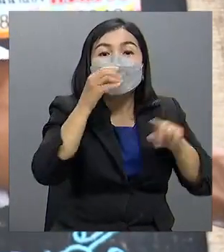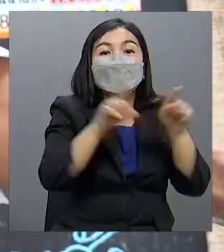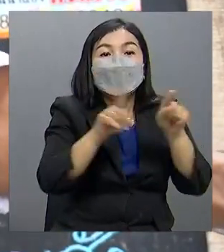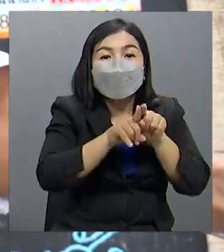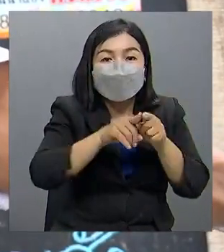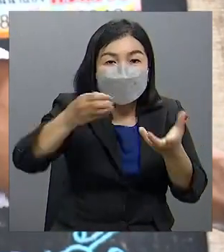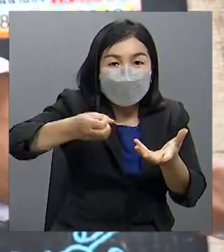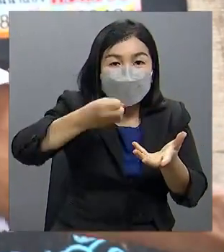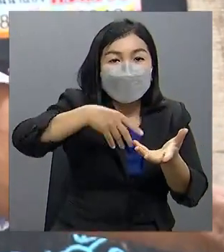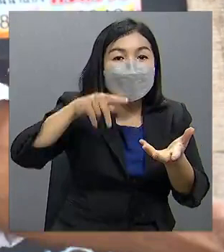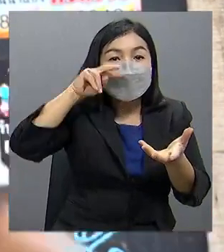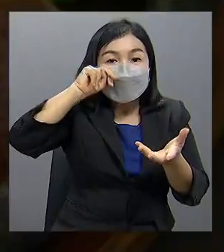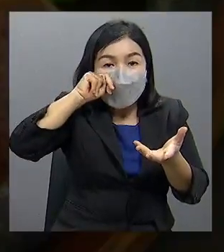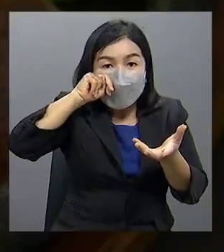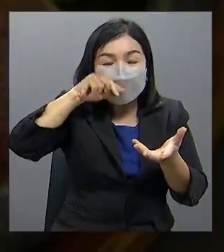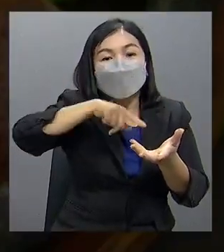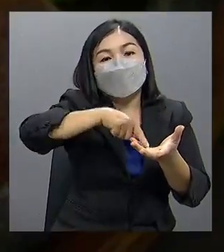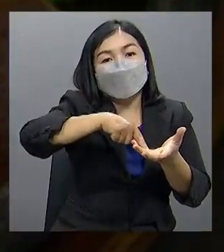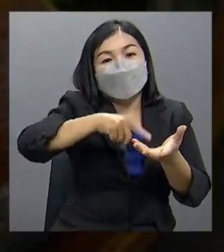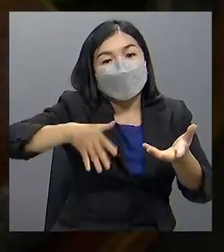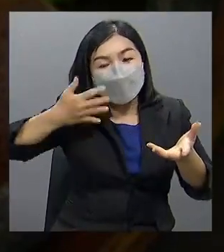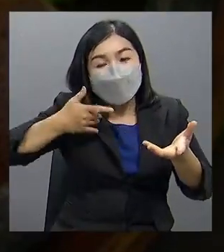รถตู้อยู่ถึงทุกวันนี้ครับผม